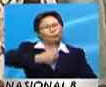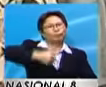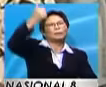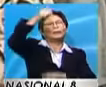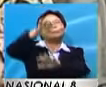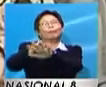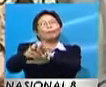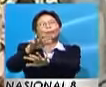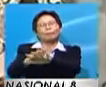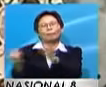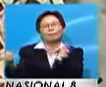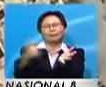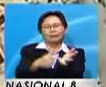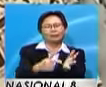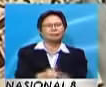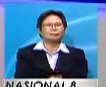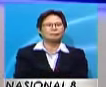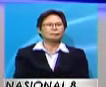pesat lagi